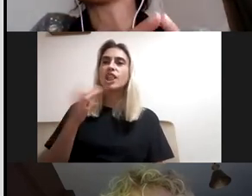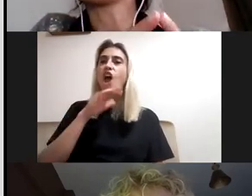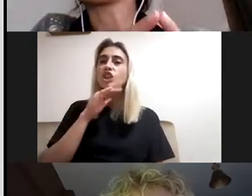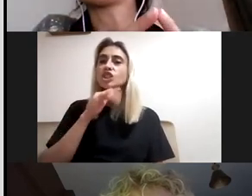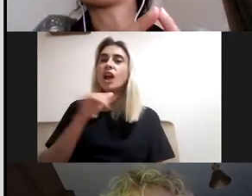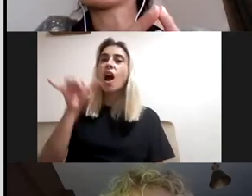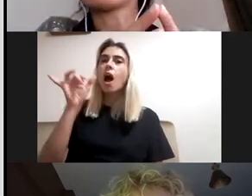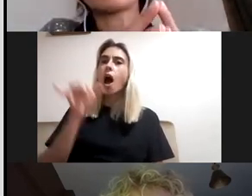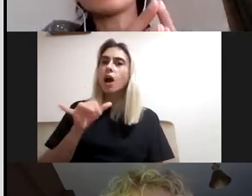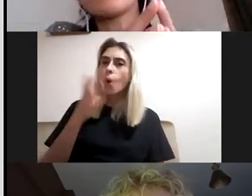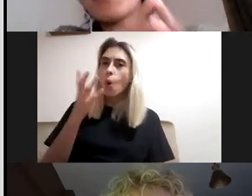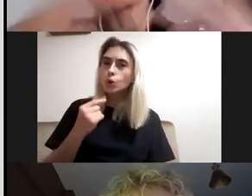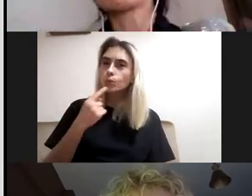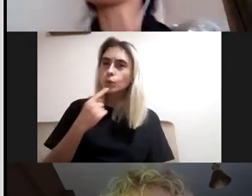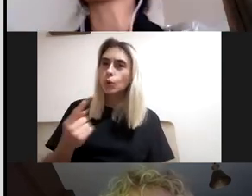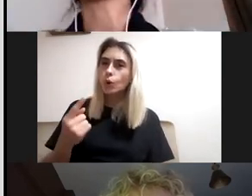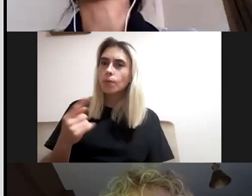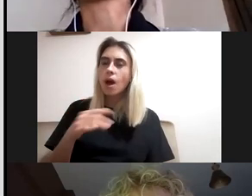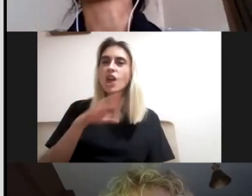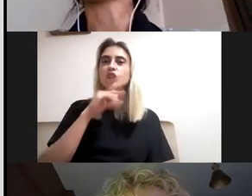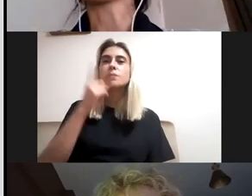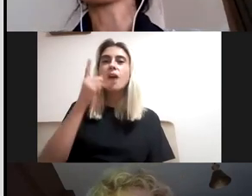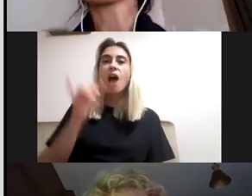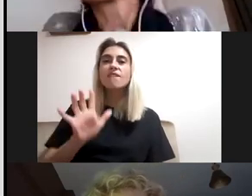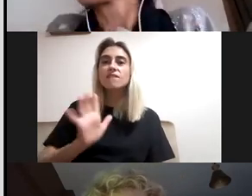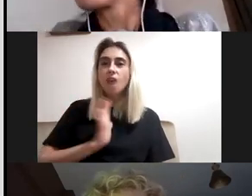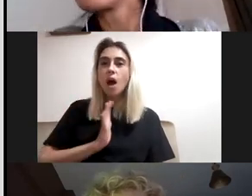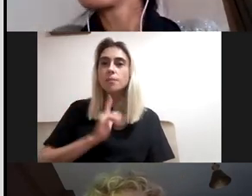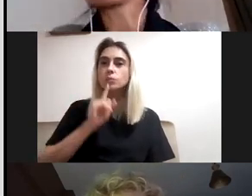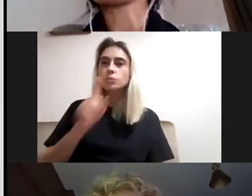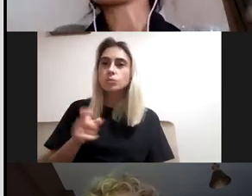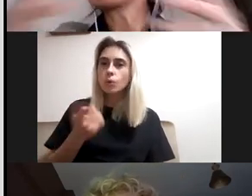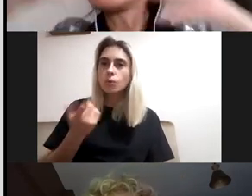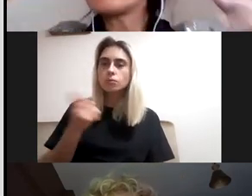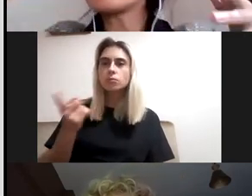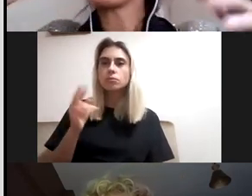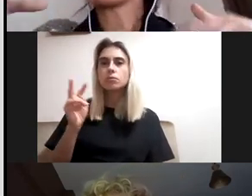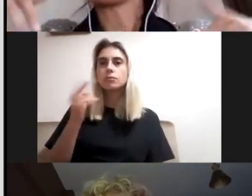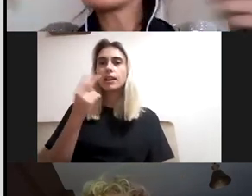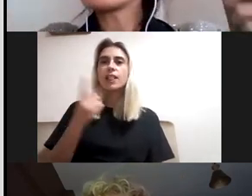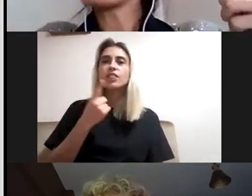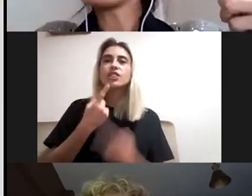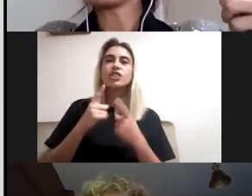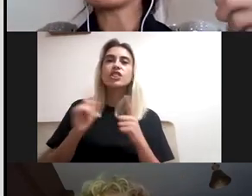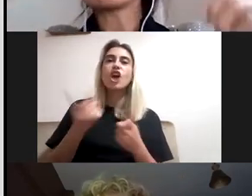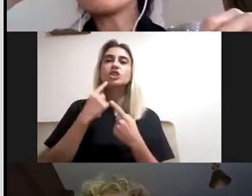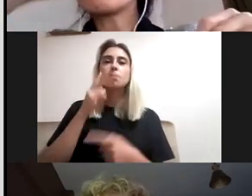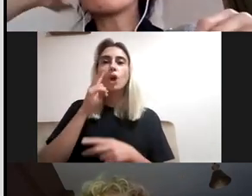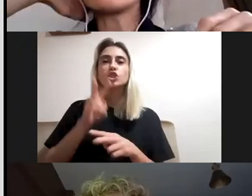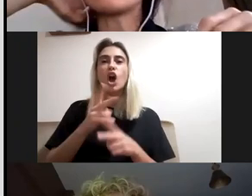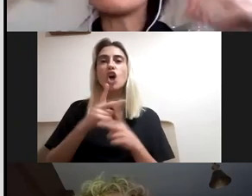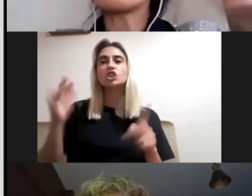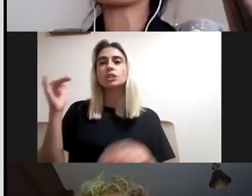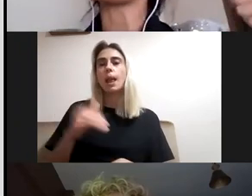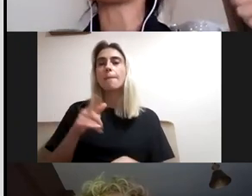olur mu diyorum. Mesela yaşlıların bir hakkı var mıdır sizce diyorum. Mesela çok değişik bakış açıları geliyor. Yani bugün